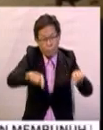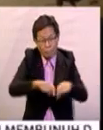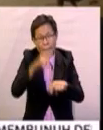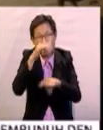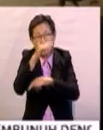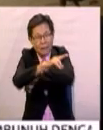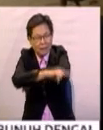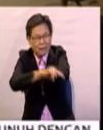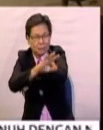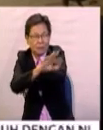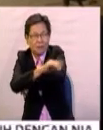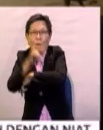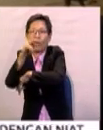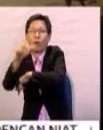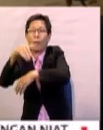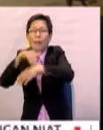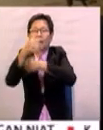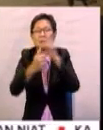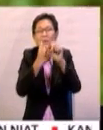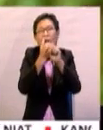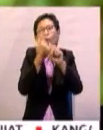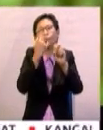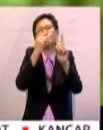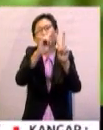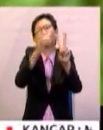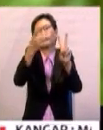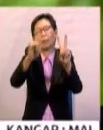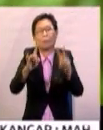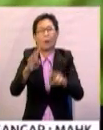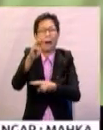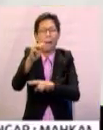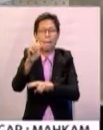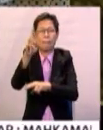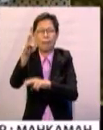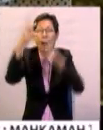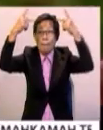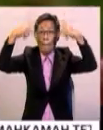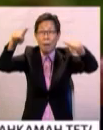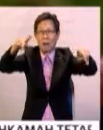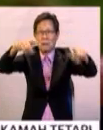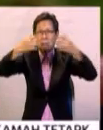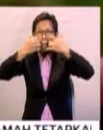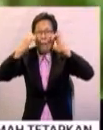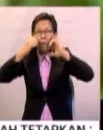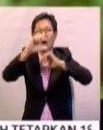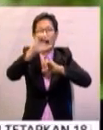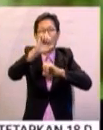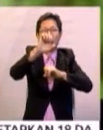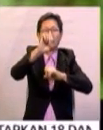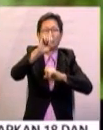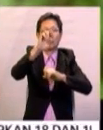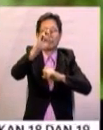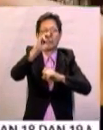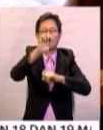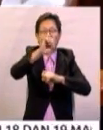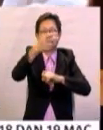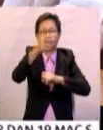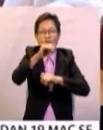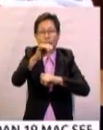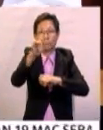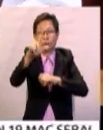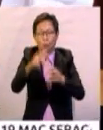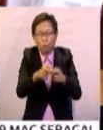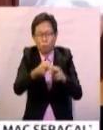Negeri Sembilan dan Kuala Lumpur pada tahun lepas. Mawi turut merujuk pengarah berkaliber Samsul Yusof dalam usahanya menghasilkan